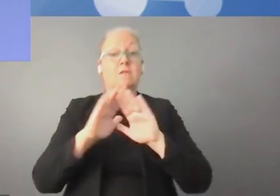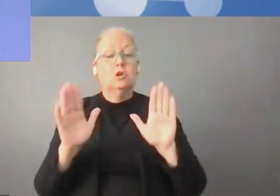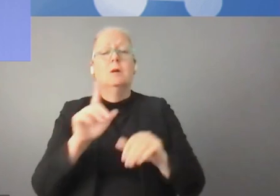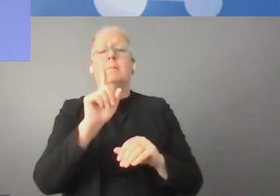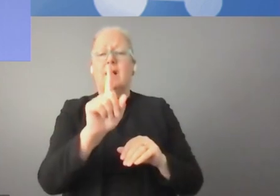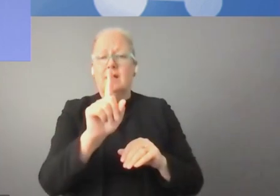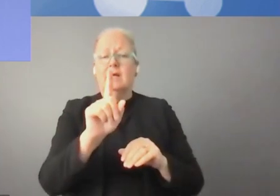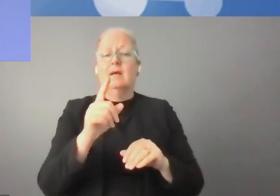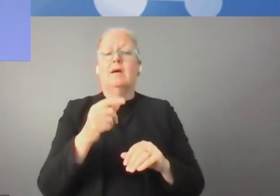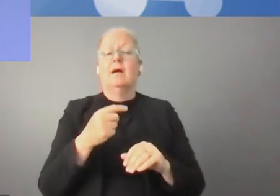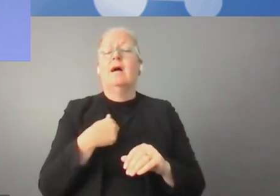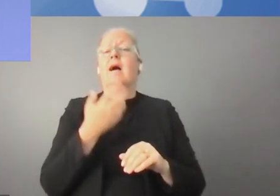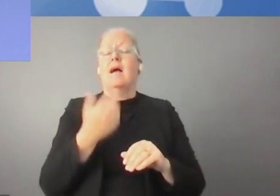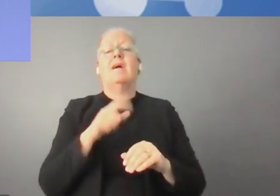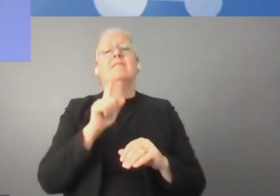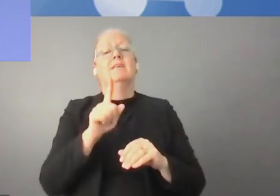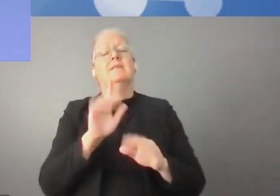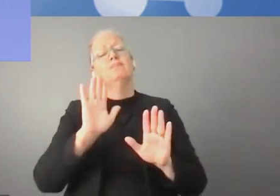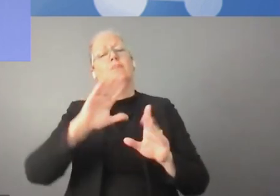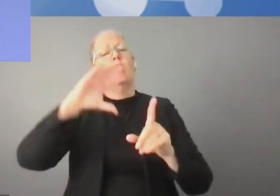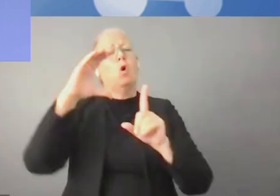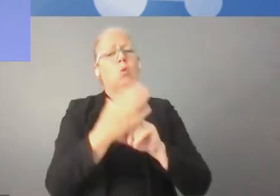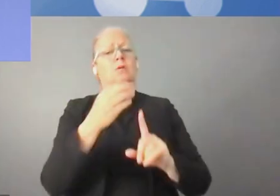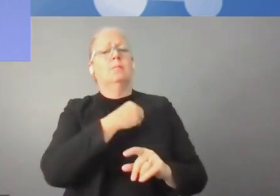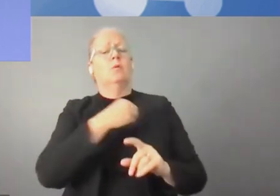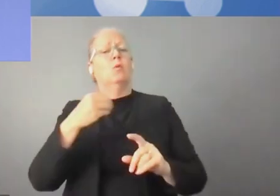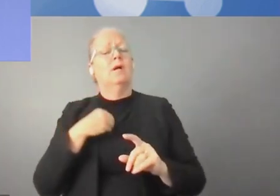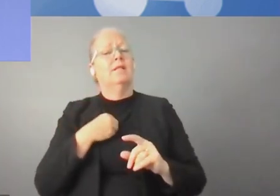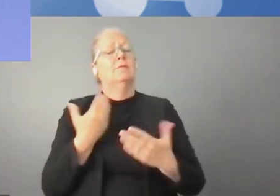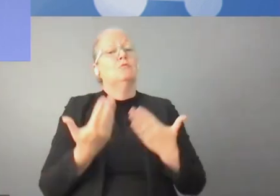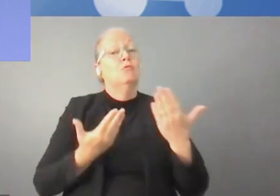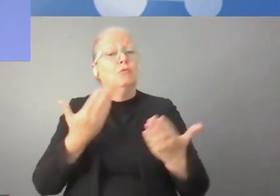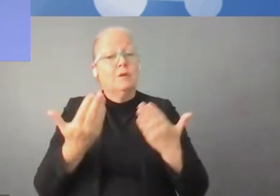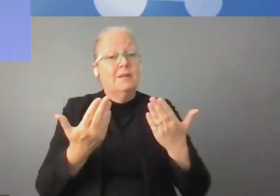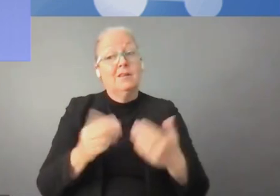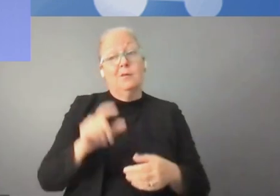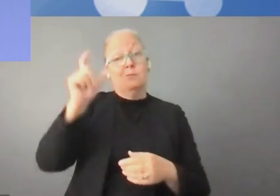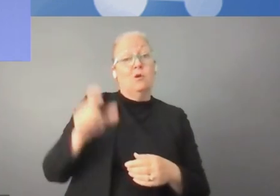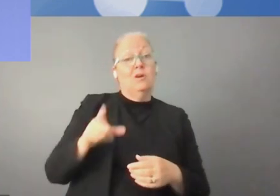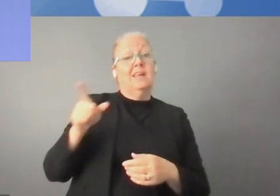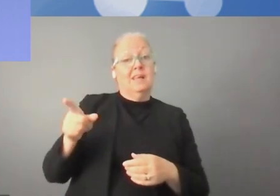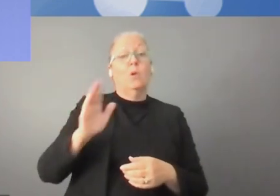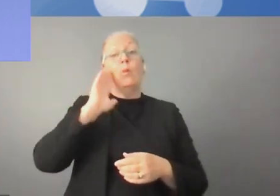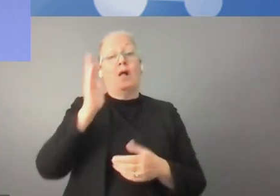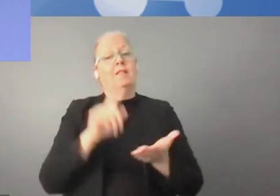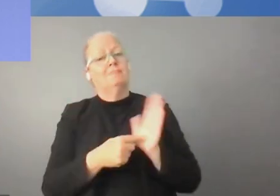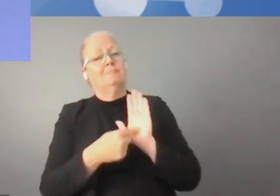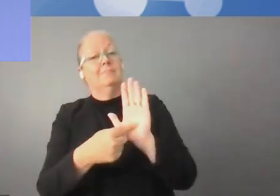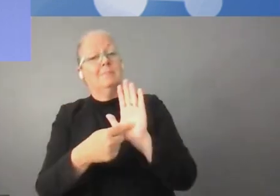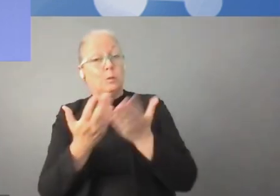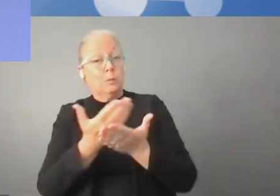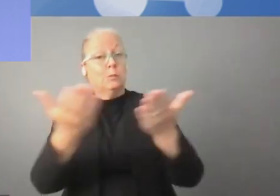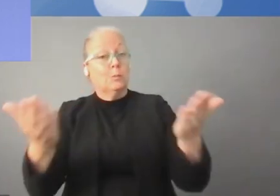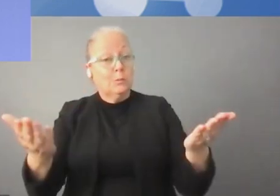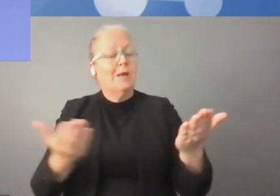końca oficjalnej ceremonii otwarcia, ale mamy dla Państwa jeszcze coś